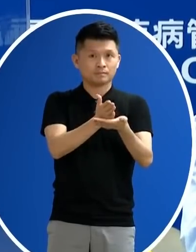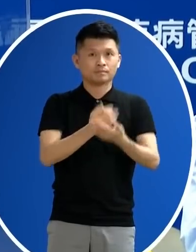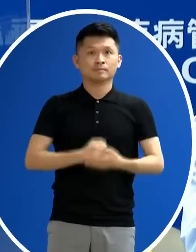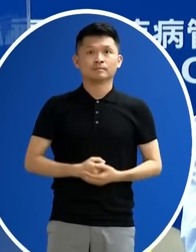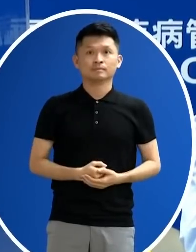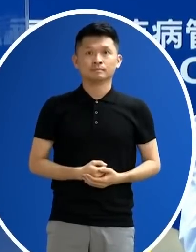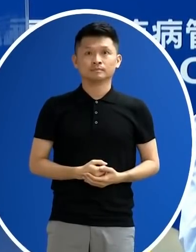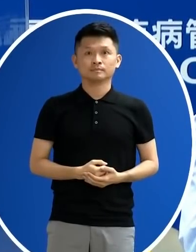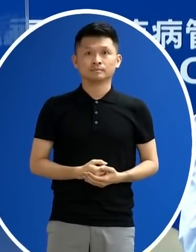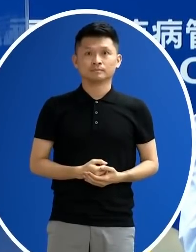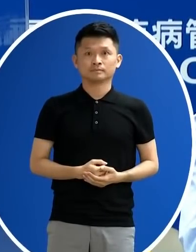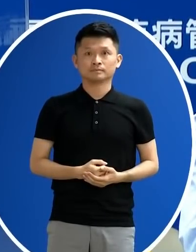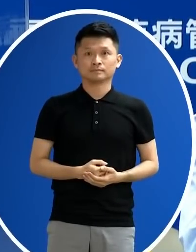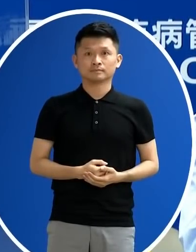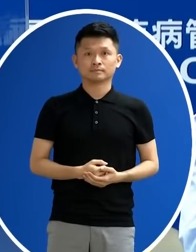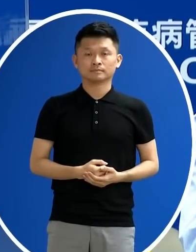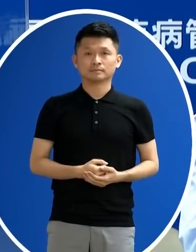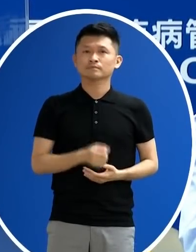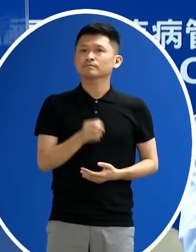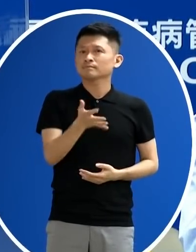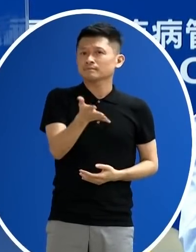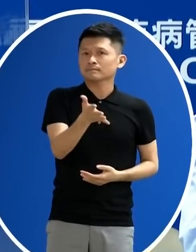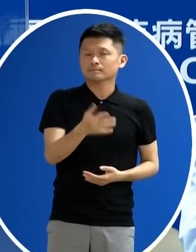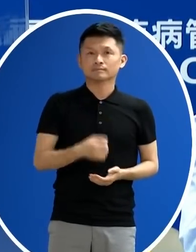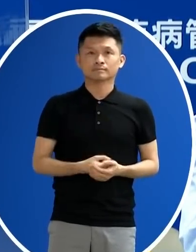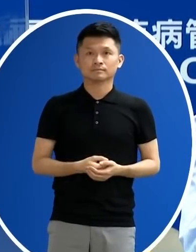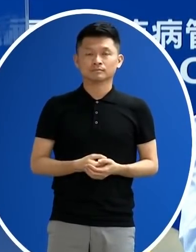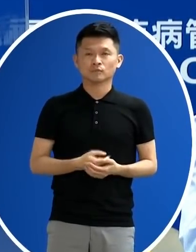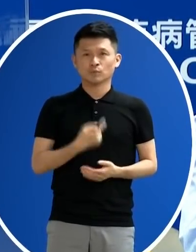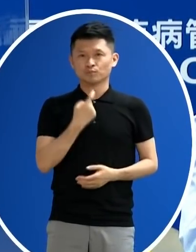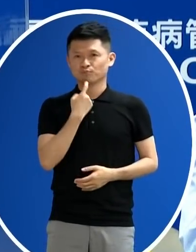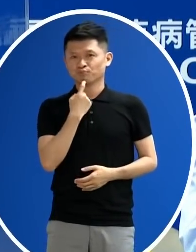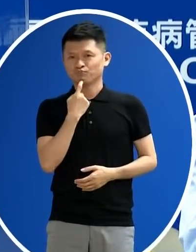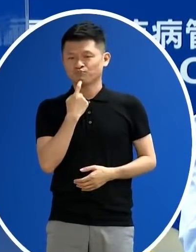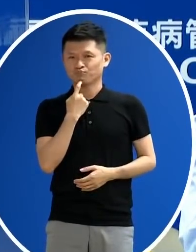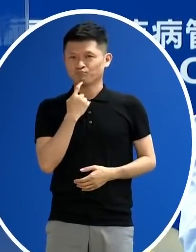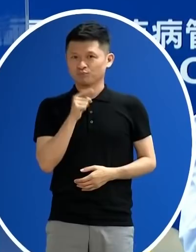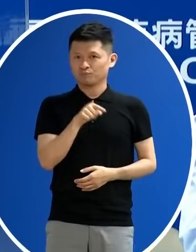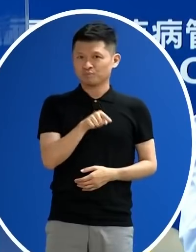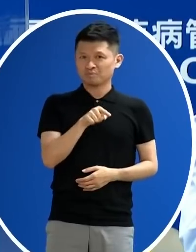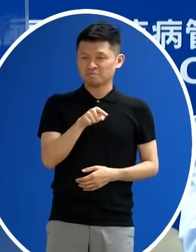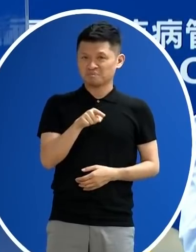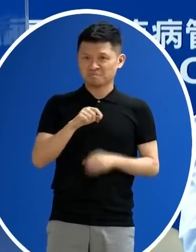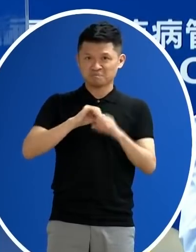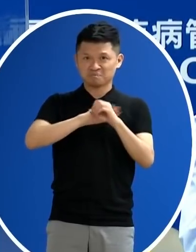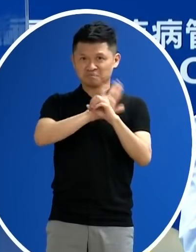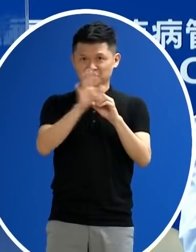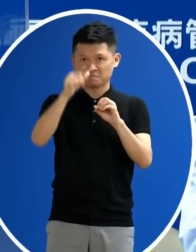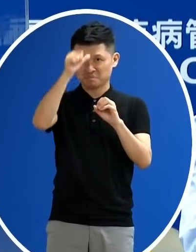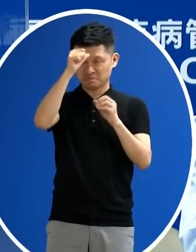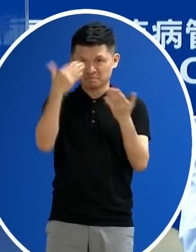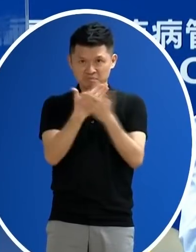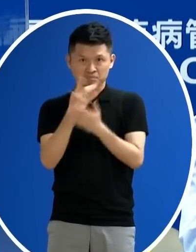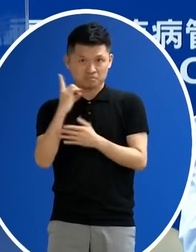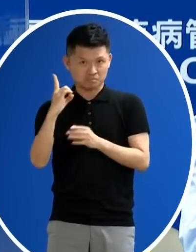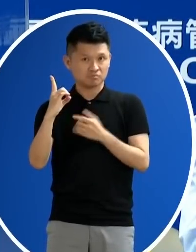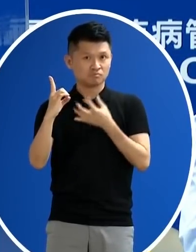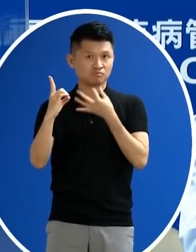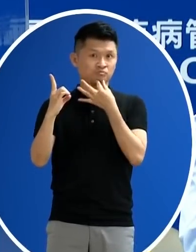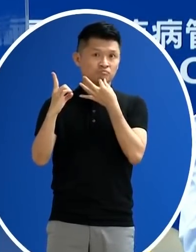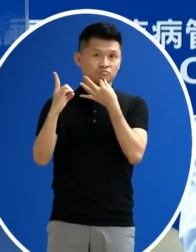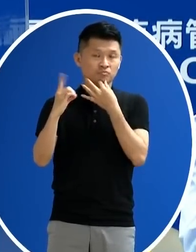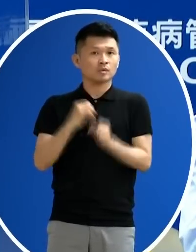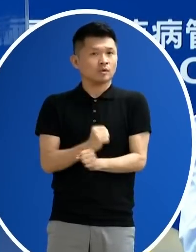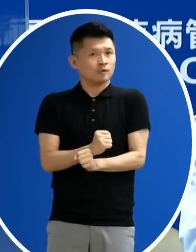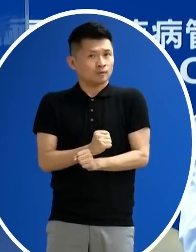哈。那之所以这样，是我们当然是高度怀疑哈，这有可能是 Delta 的病毒。啊，所以一定要比